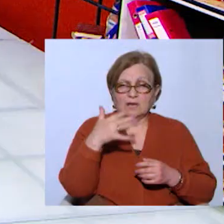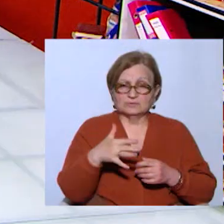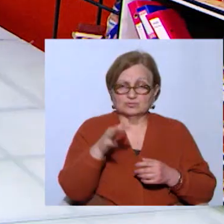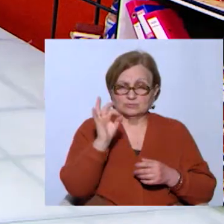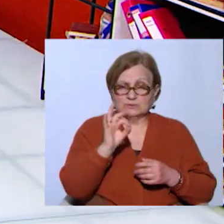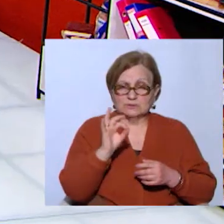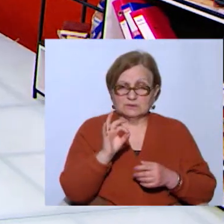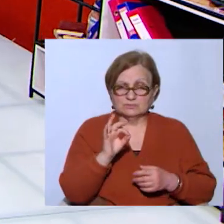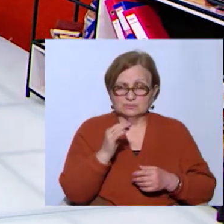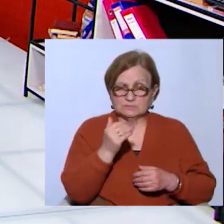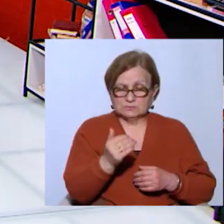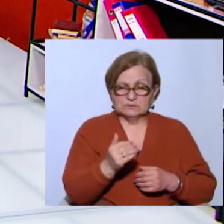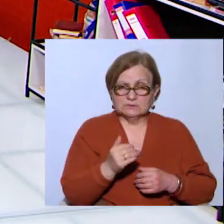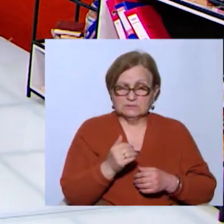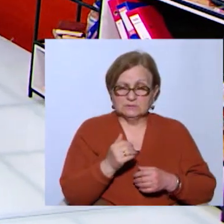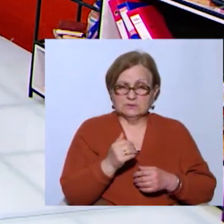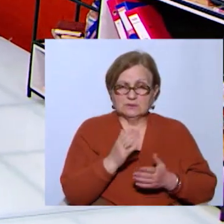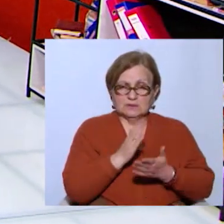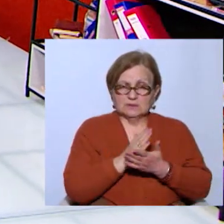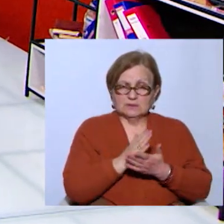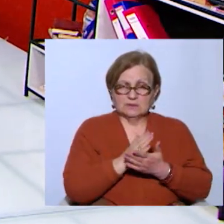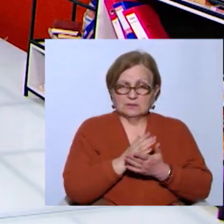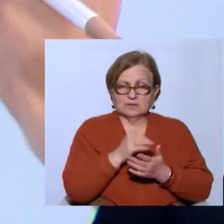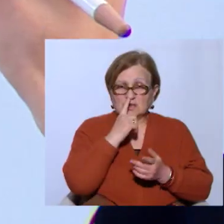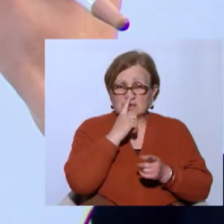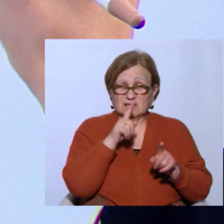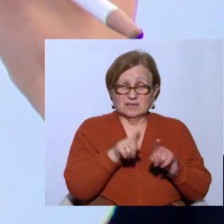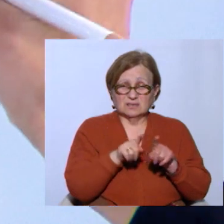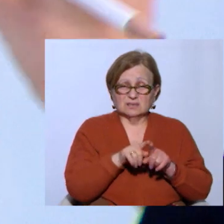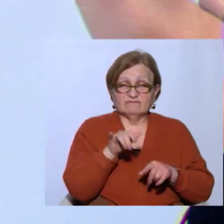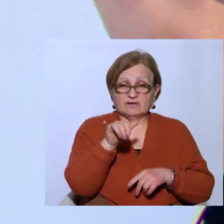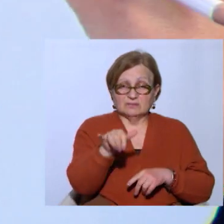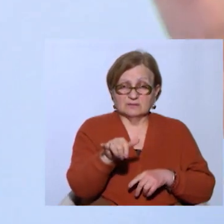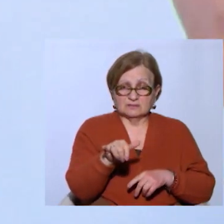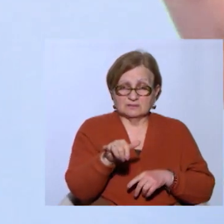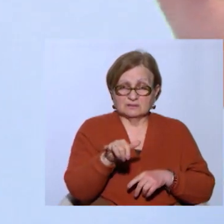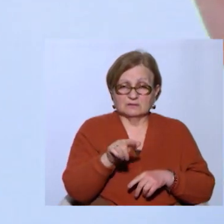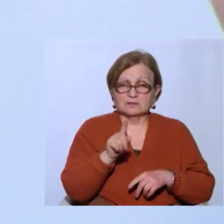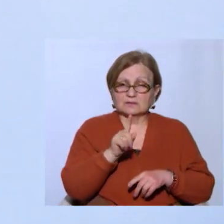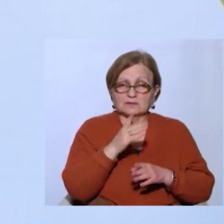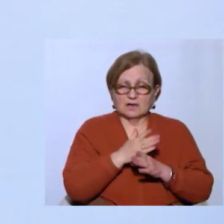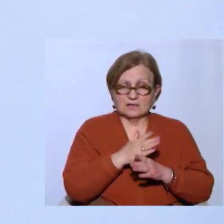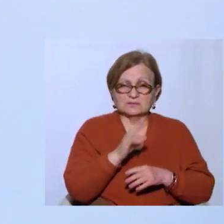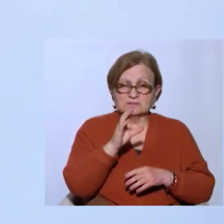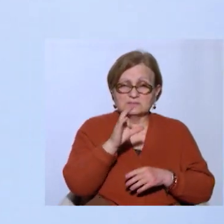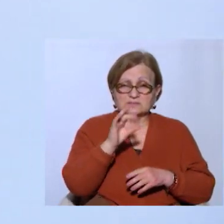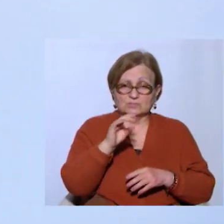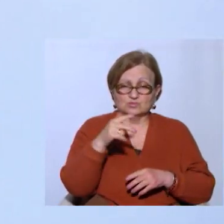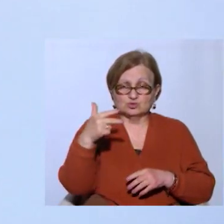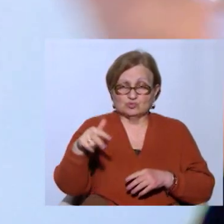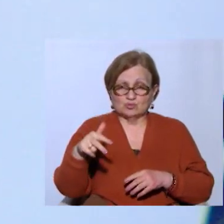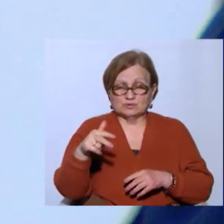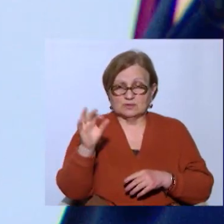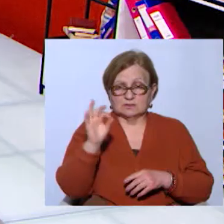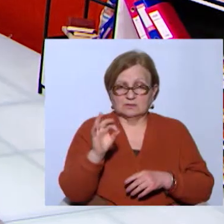150 გრადუსის არის იგივე Y-ი, ანუ რაც არის სინუსი 30